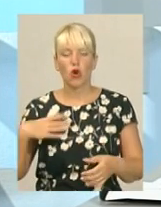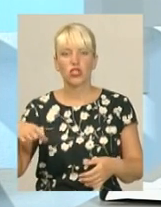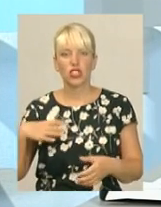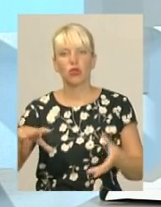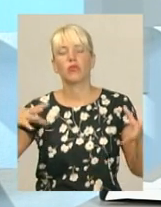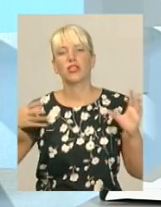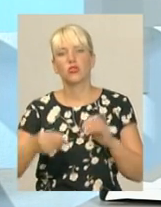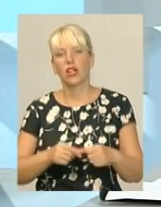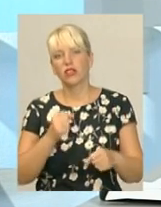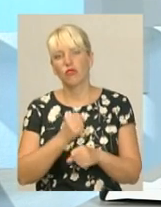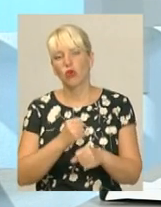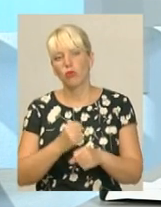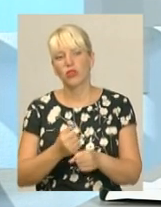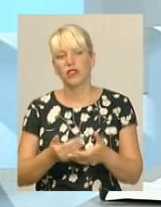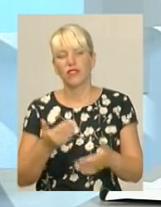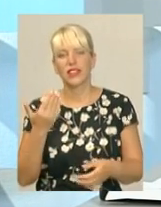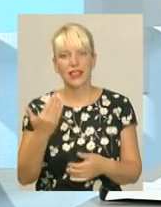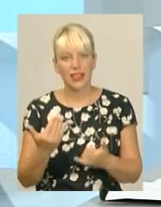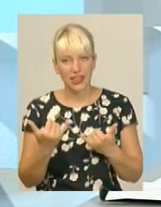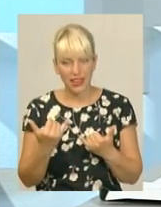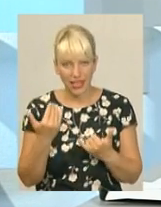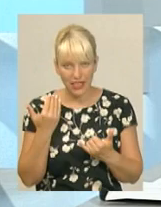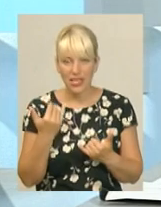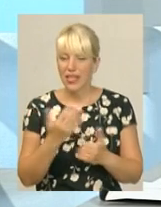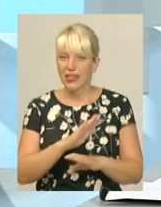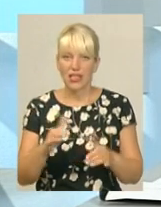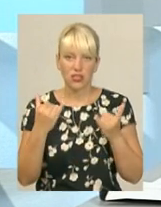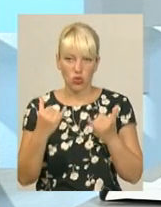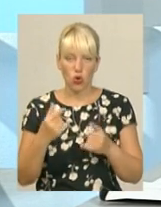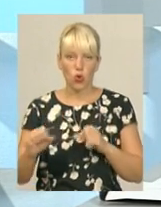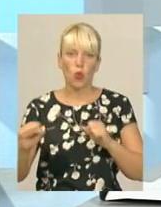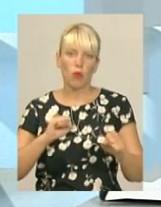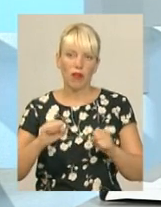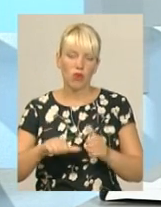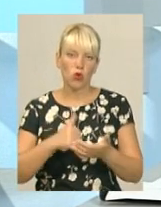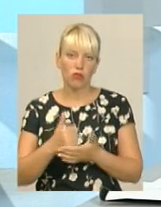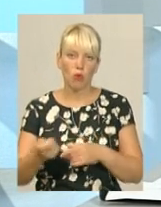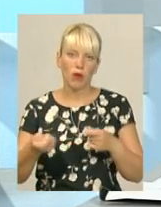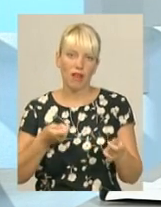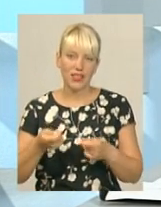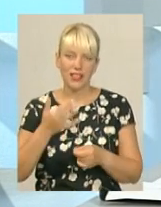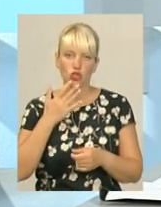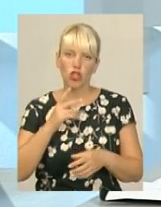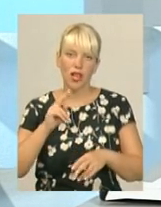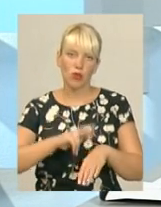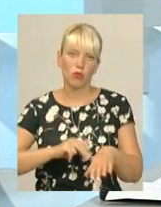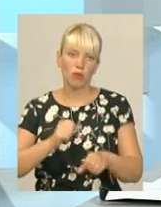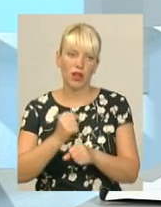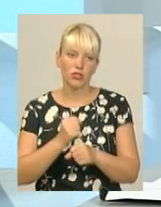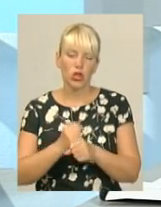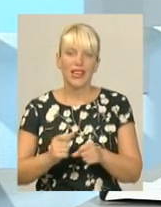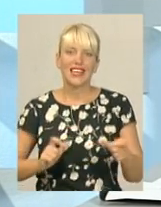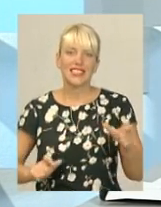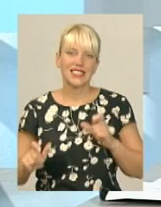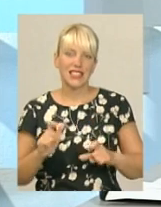роботи від них, зрозуміло, що не сьогодні. І в управлінні сьогодні, в головному управлінні Національної поліції, працює інститут